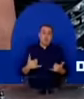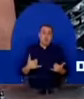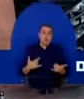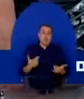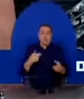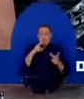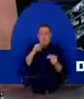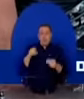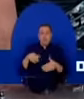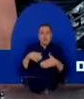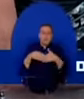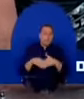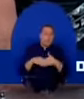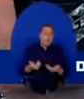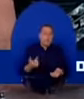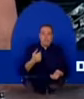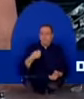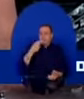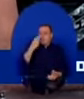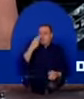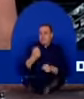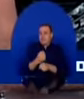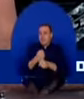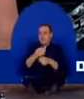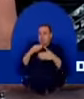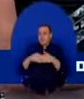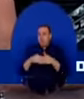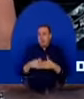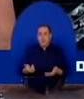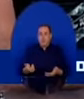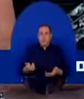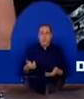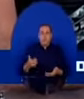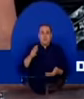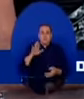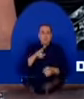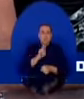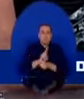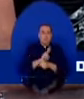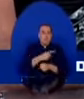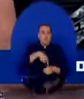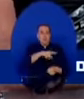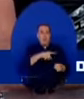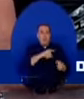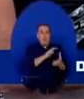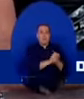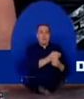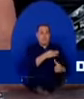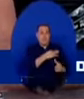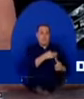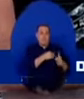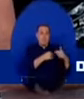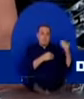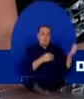מדבר על השלום, ואני מנסה לעשות שלום עם חברים, וגם לשמור על החברים בצד השני. אז